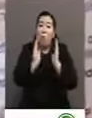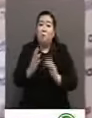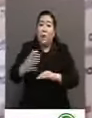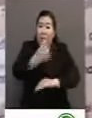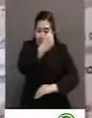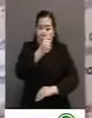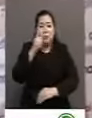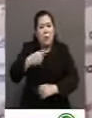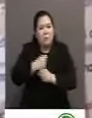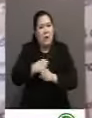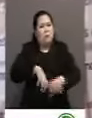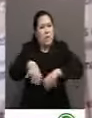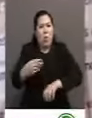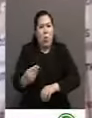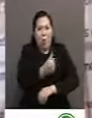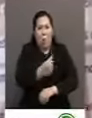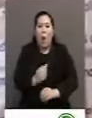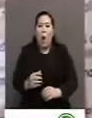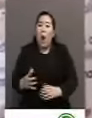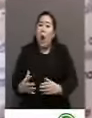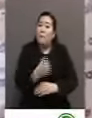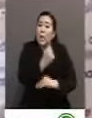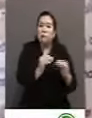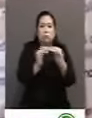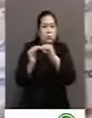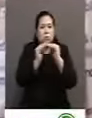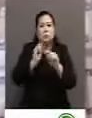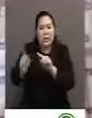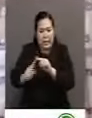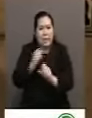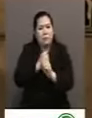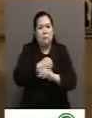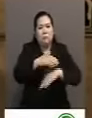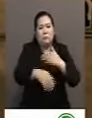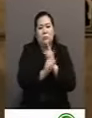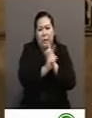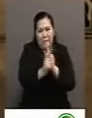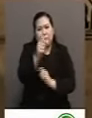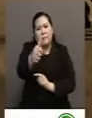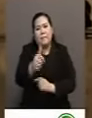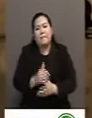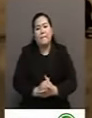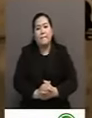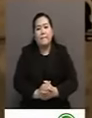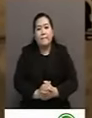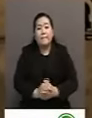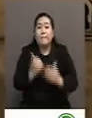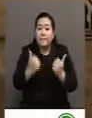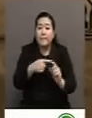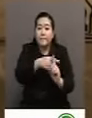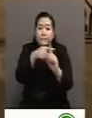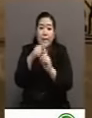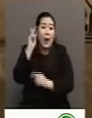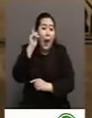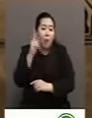จะต้องเร่งดำเนินการให้อำนาจอธิปไตยทั้งหลายของชาติสามารถดำเนินการไปได้ค่ะคุณผู้ชมคะพิกัดข่าวนา26วันนี้